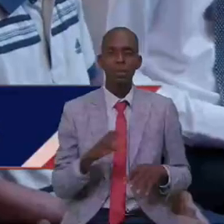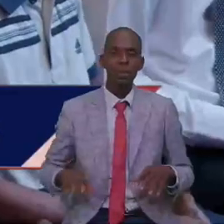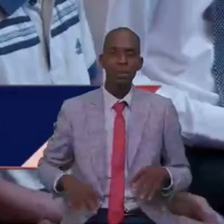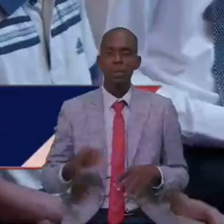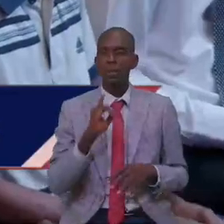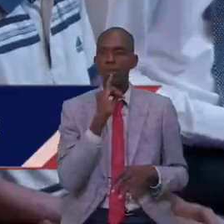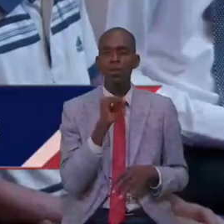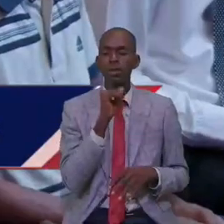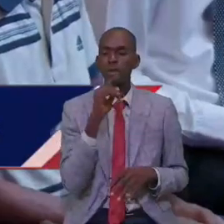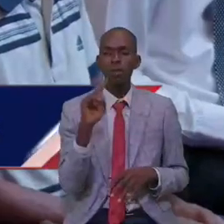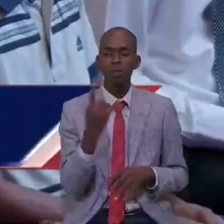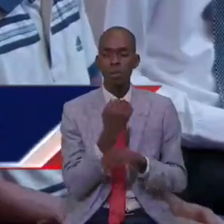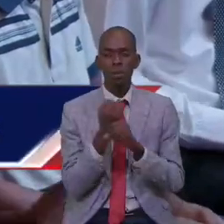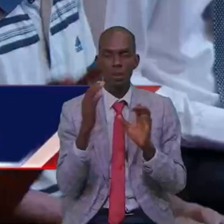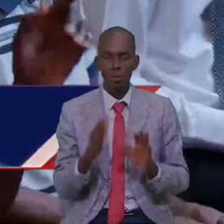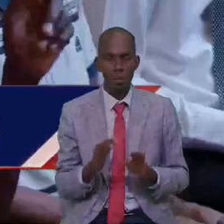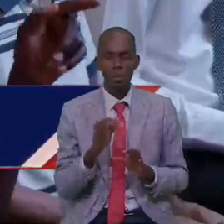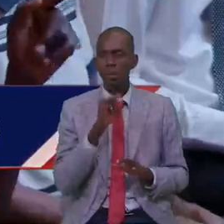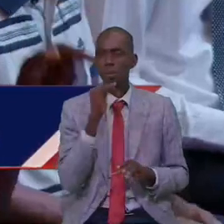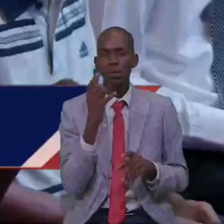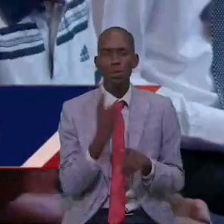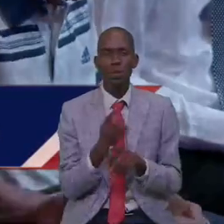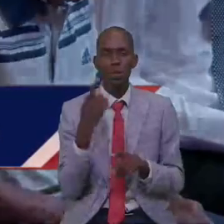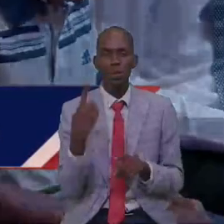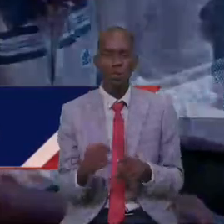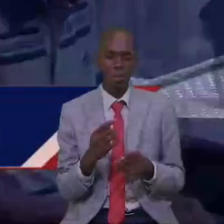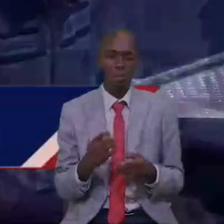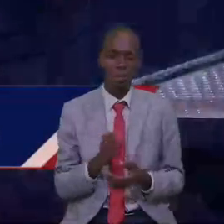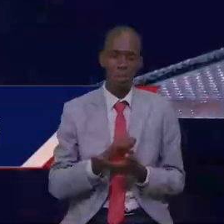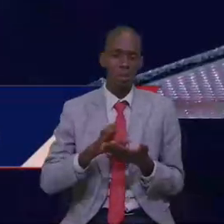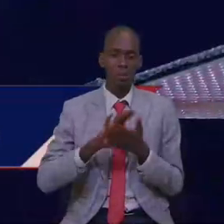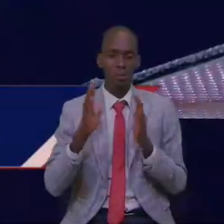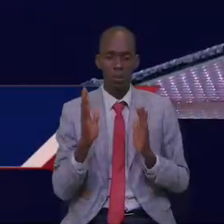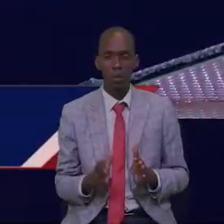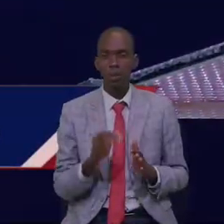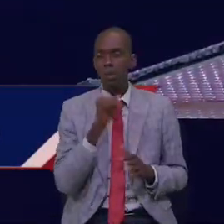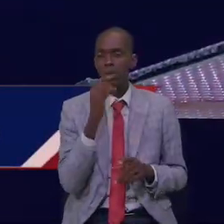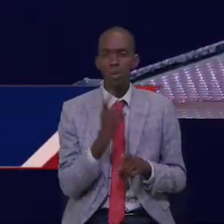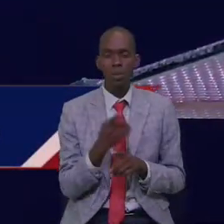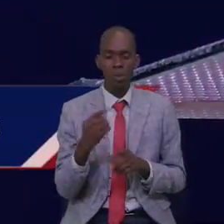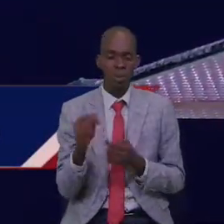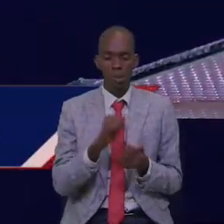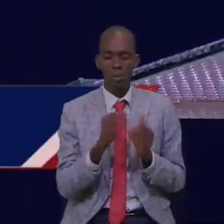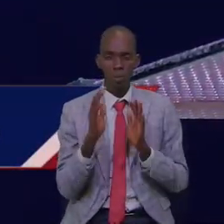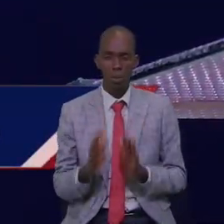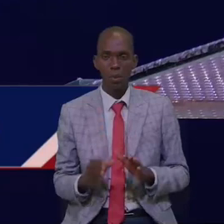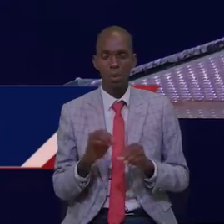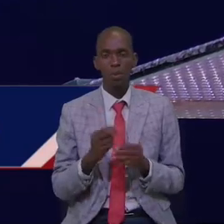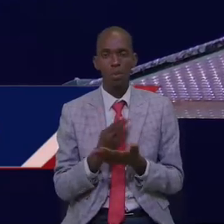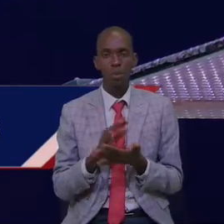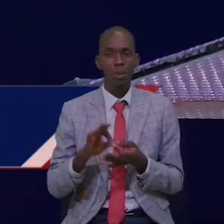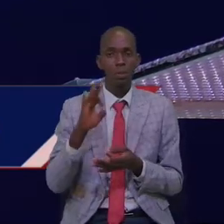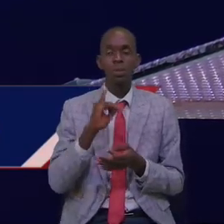il est sauveur, Christ, non seulement il est le sanctificateur, non seulement il baptise dans le